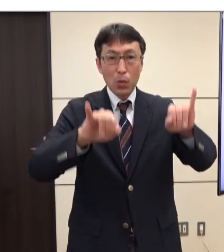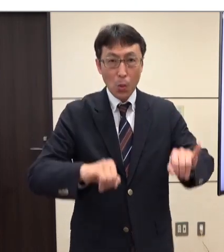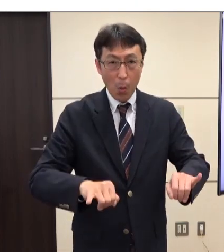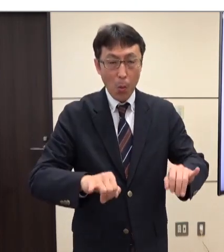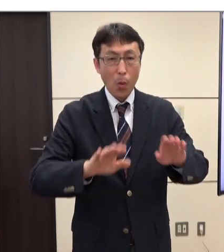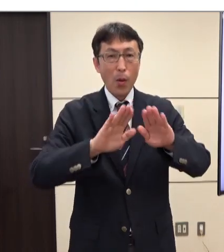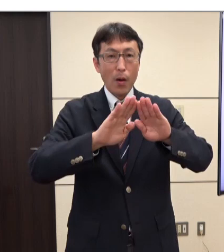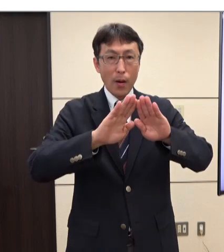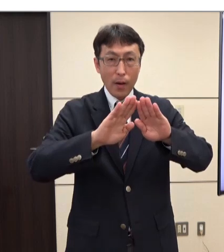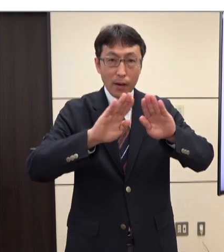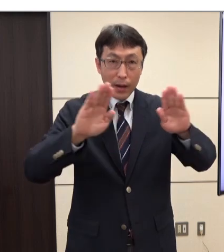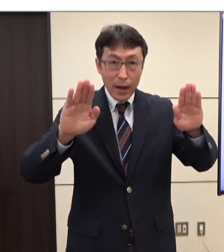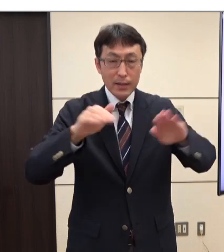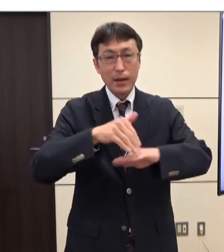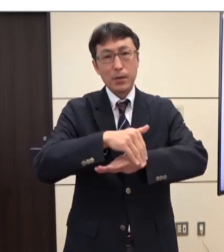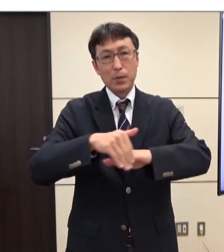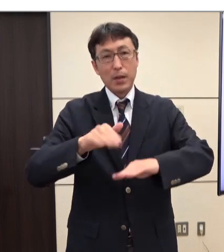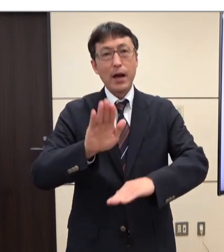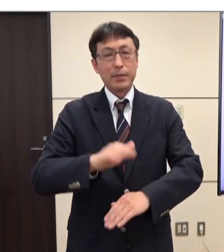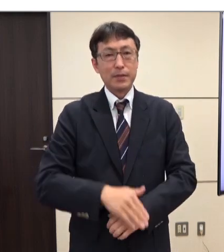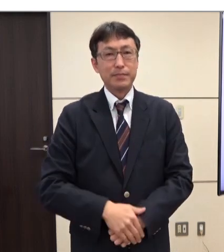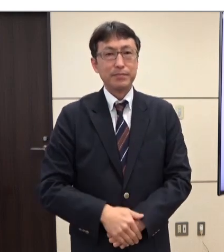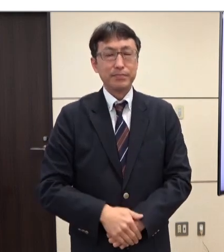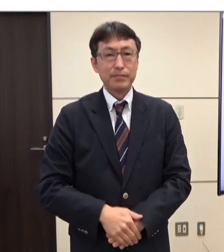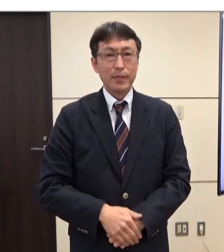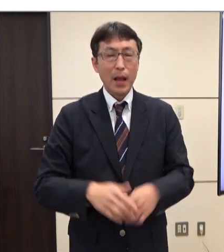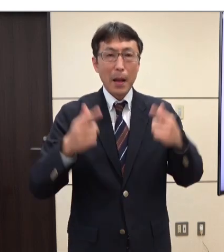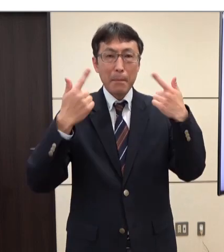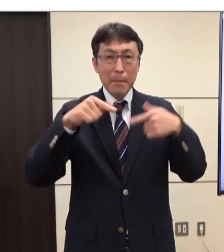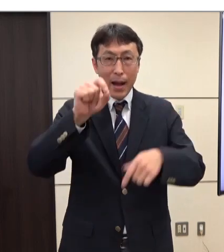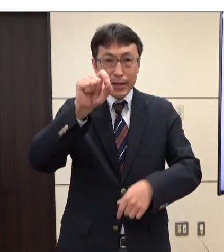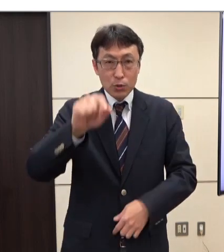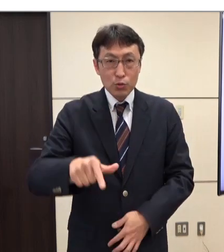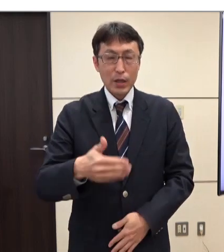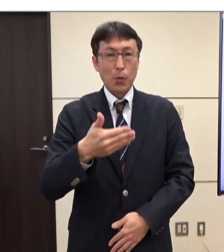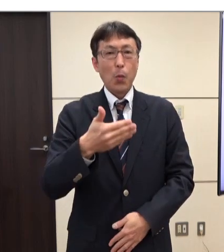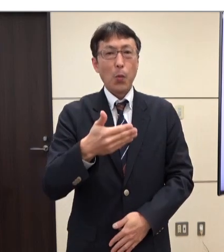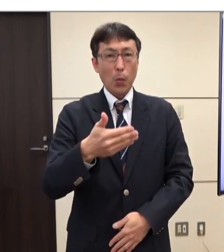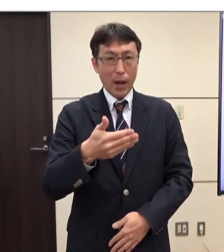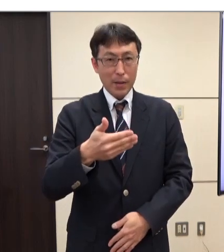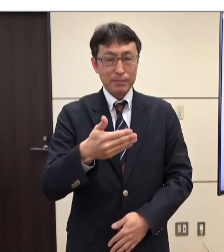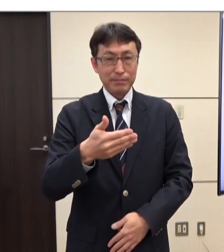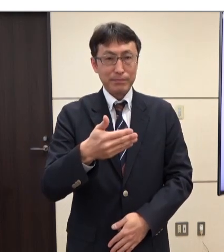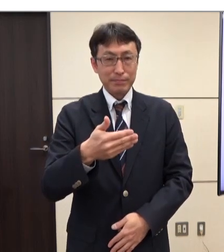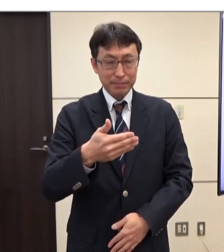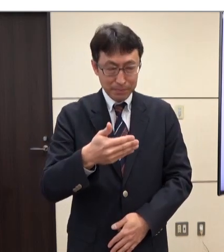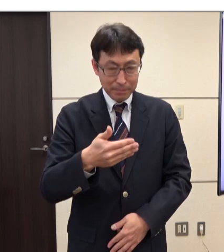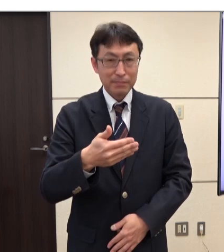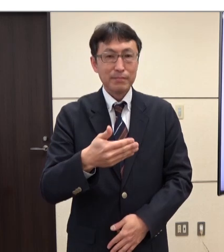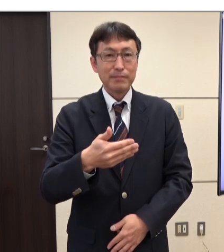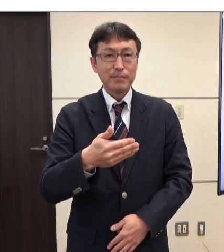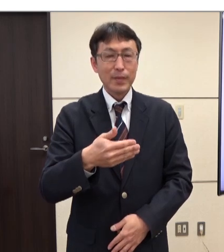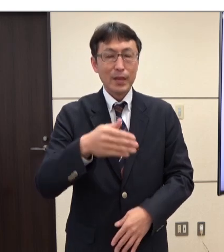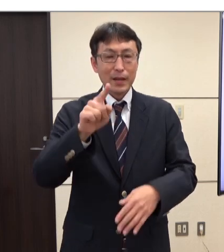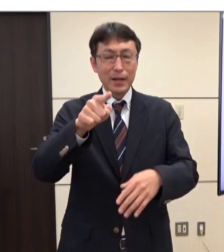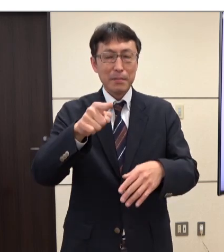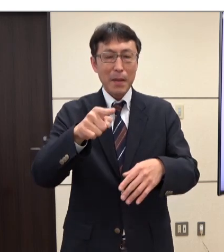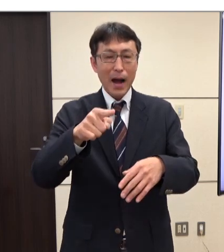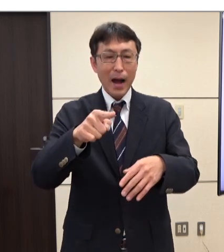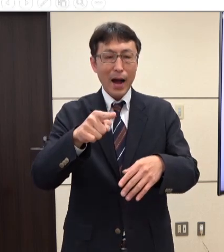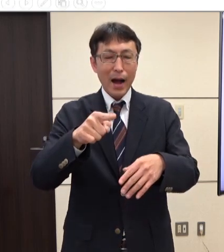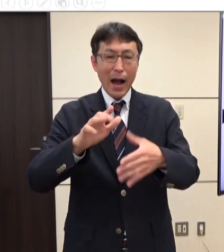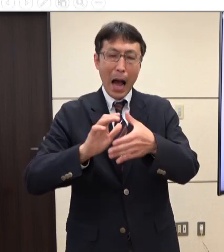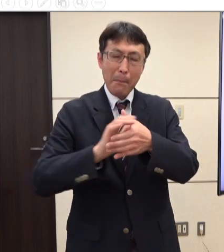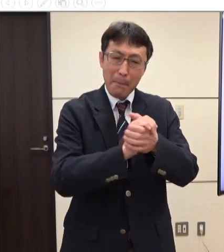開催してまいります。毎月9日は福島市パートナーシティ協定記念ということ